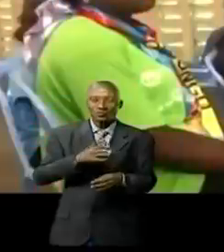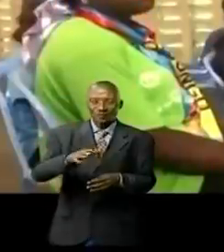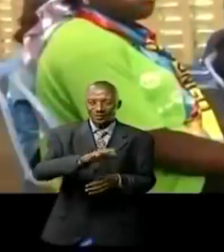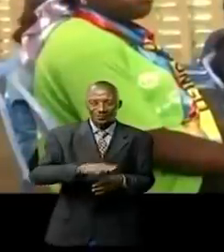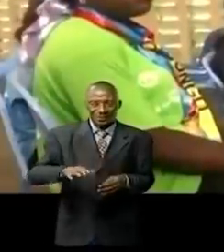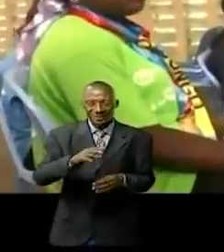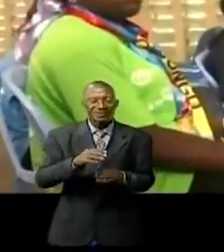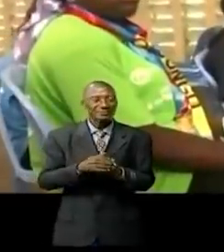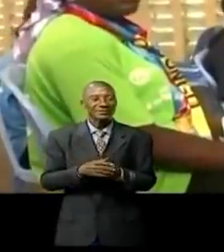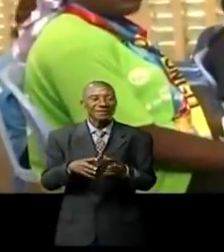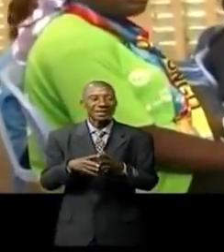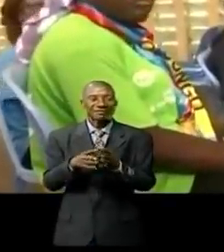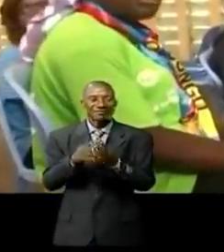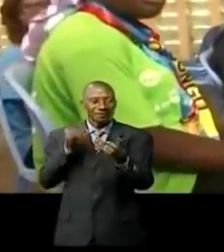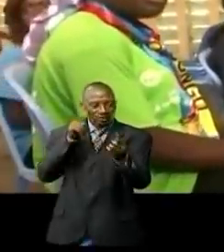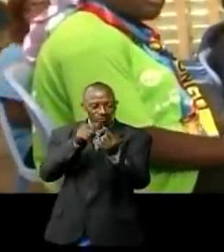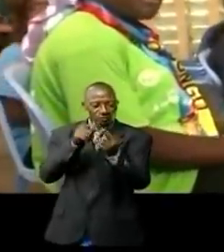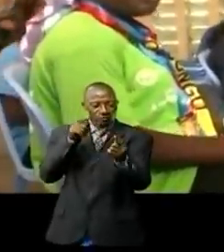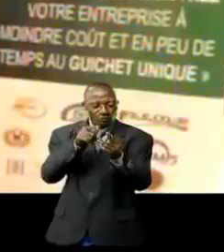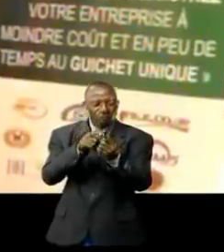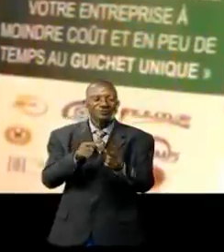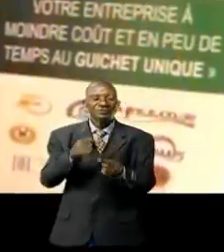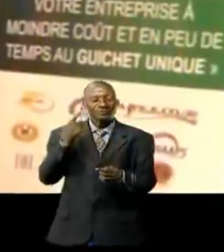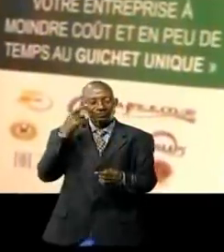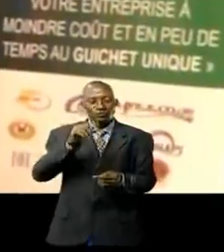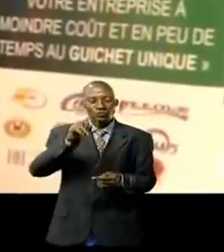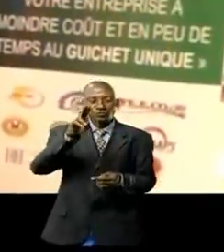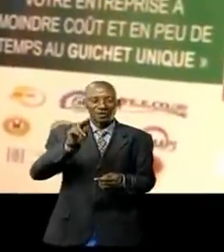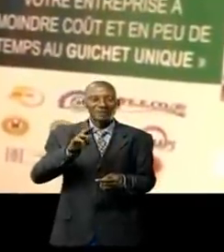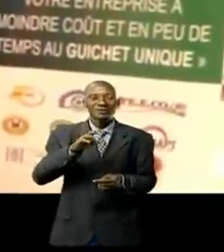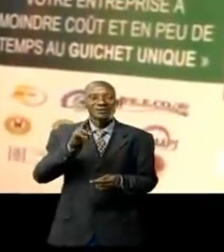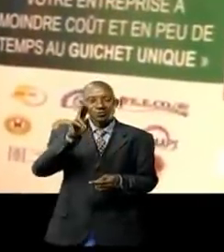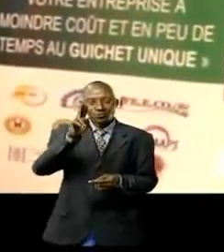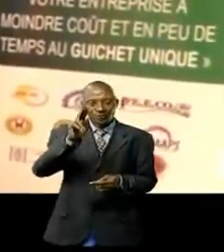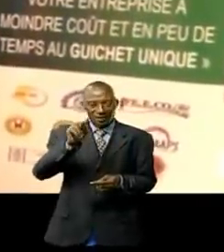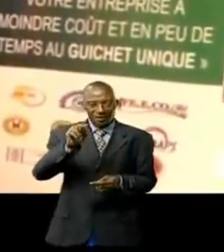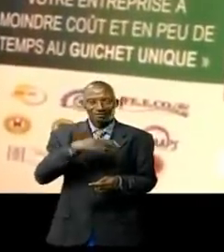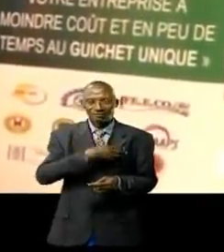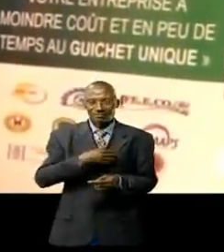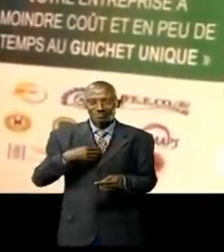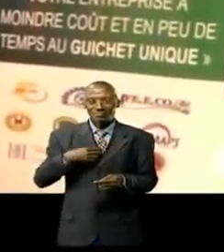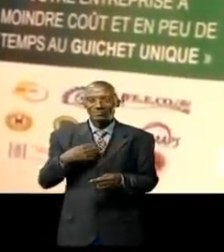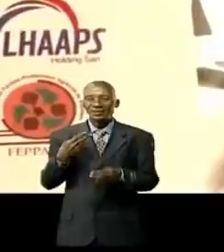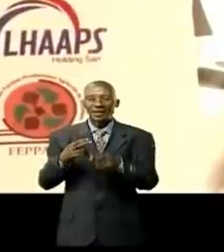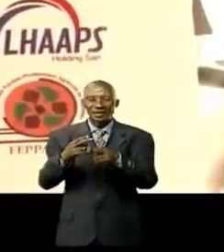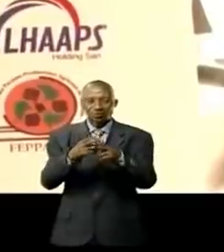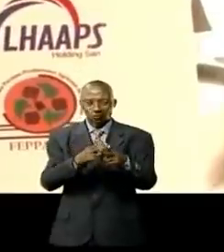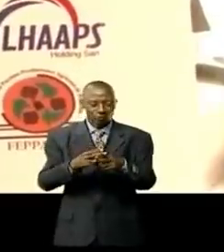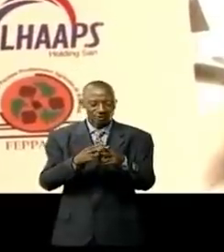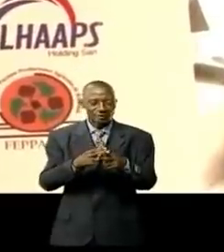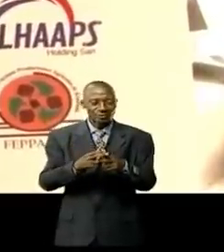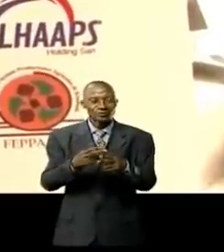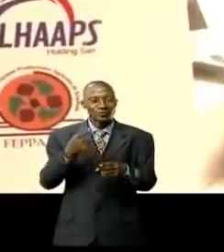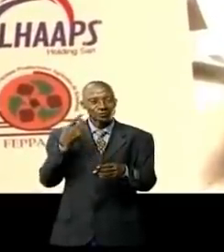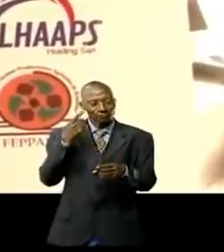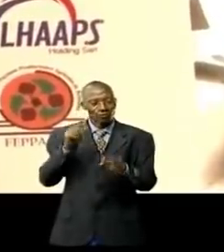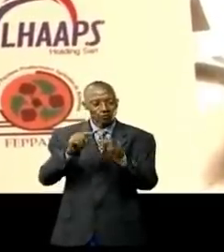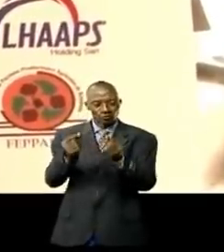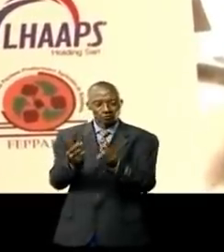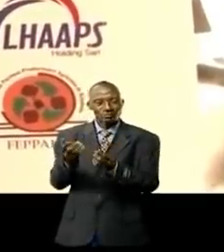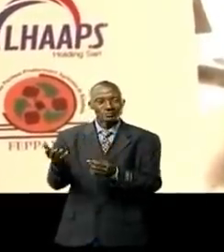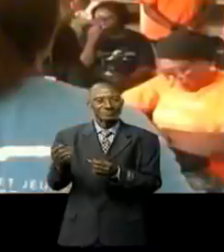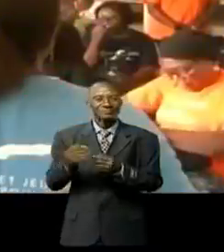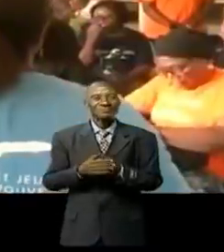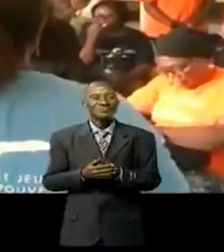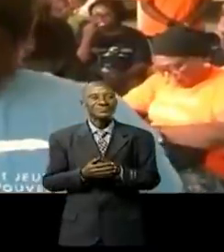à atteindre par l'ONU Femmes en collaboration avec la coordination du projet PADPME, le ministère provincial